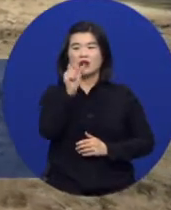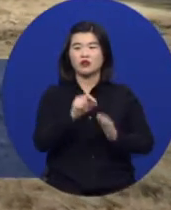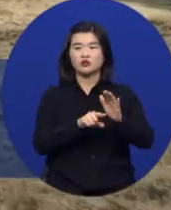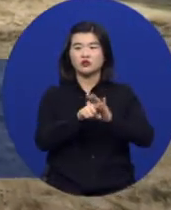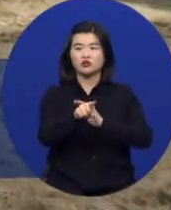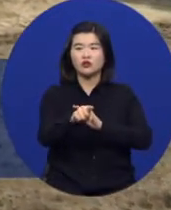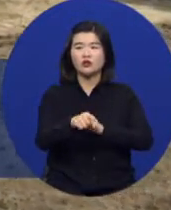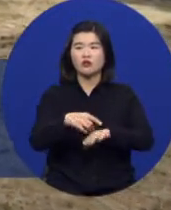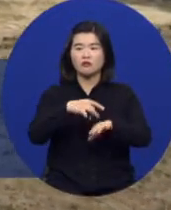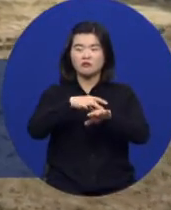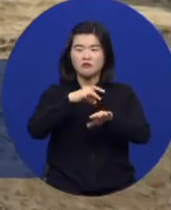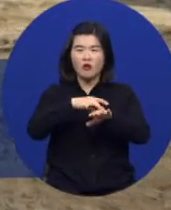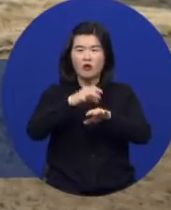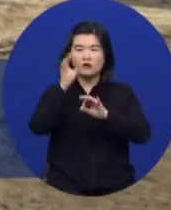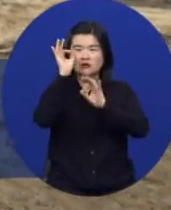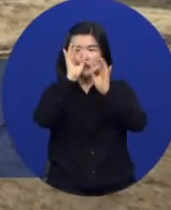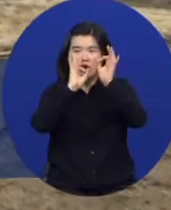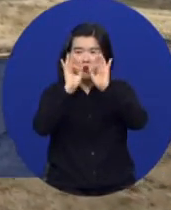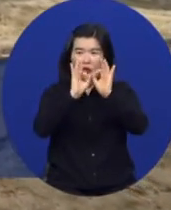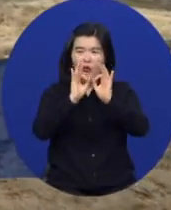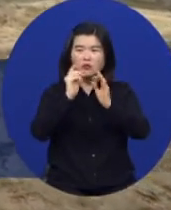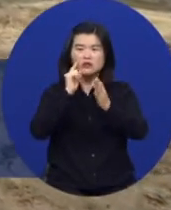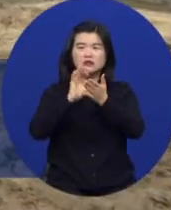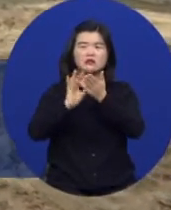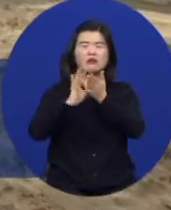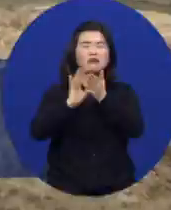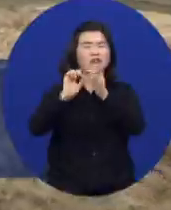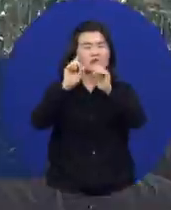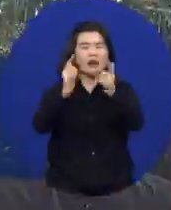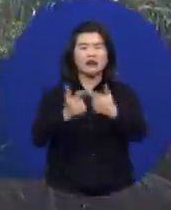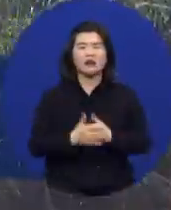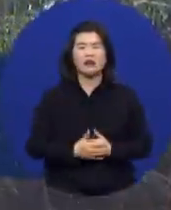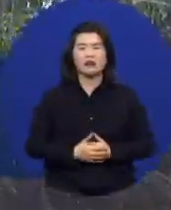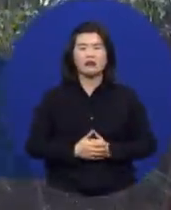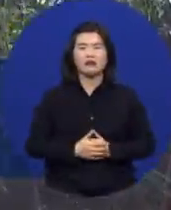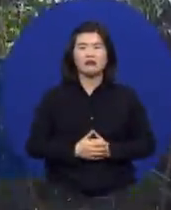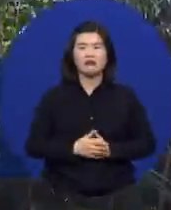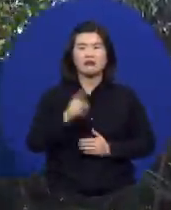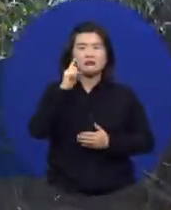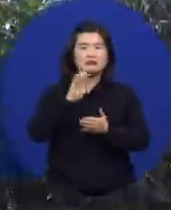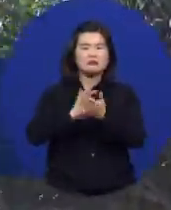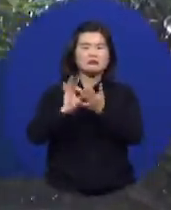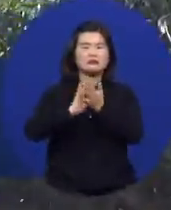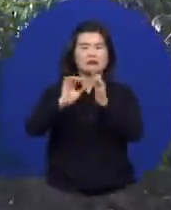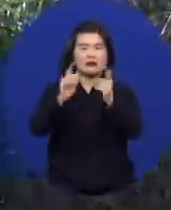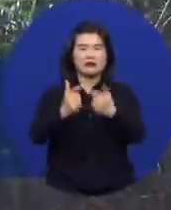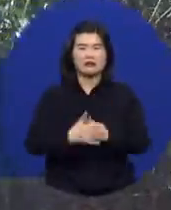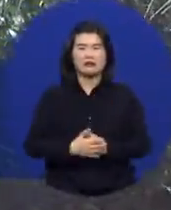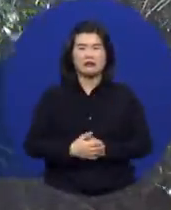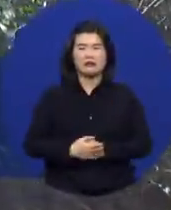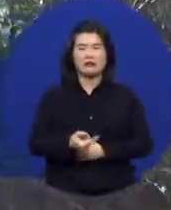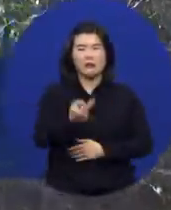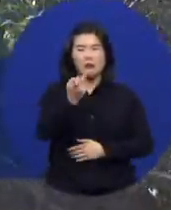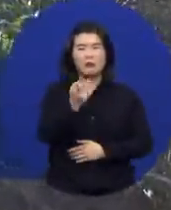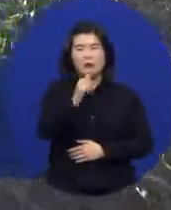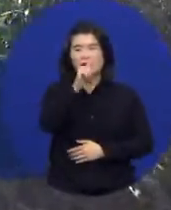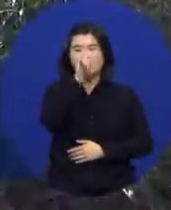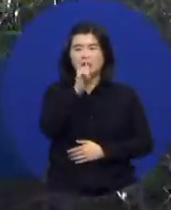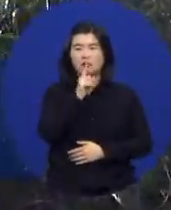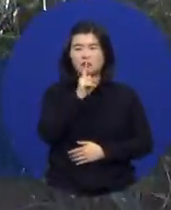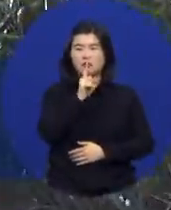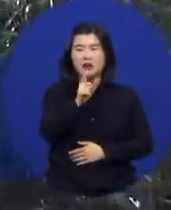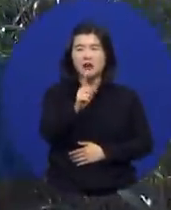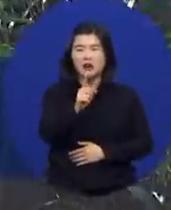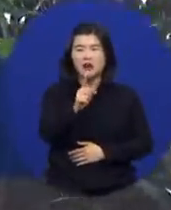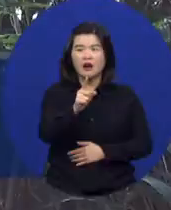다랑시서 이제 시체들 이제 나와 이제 초단 모임 때 그걸 신경도 안 써. 신경도 안 쓰니